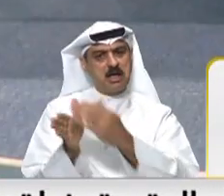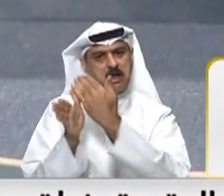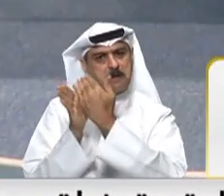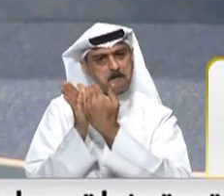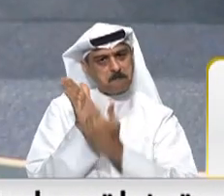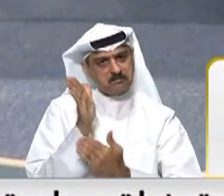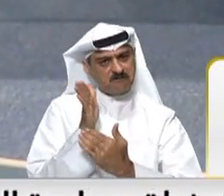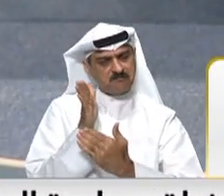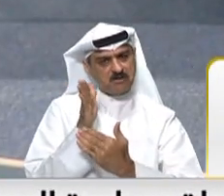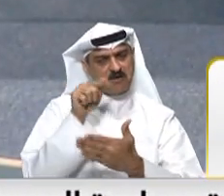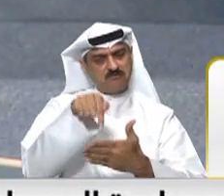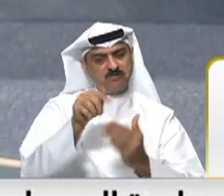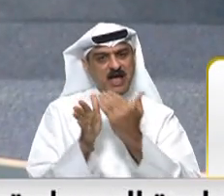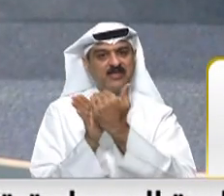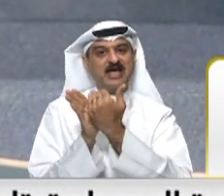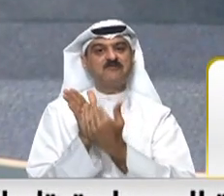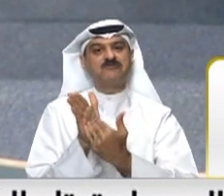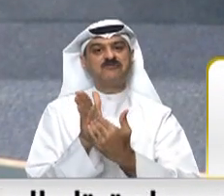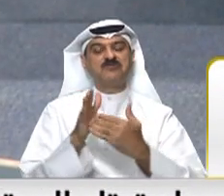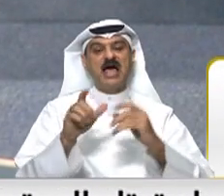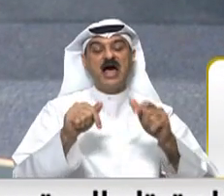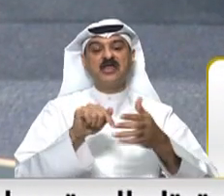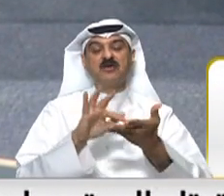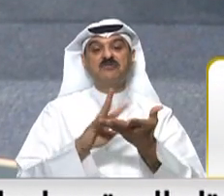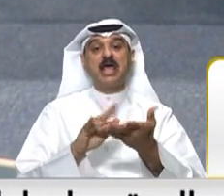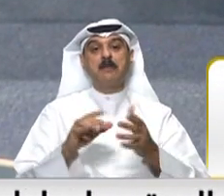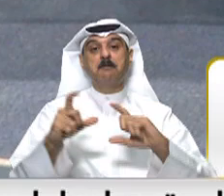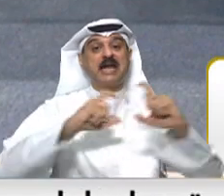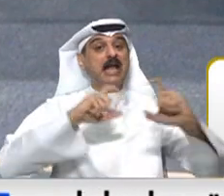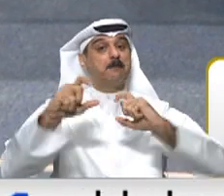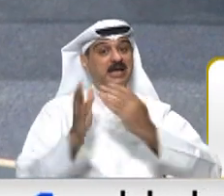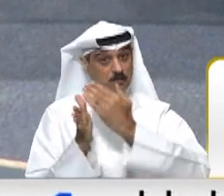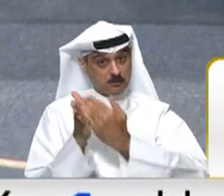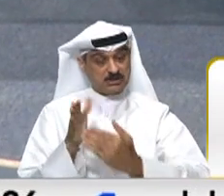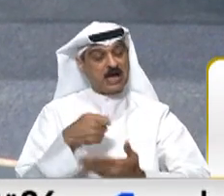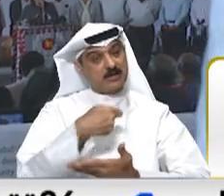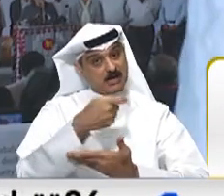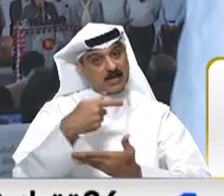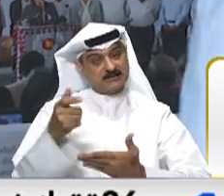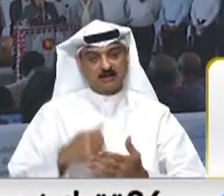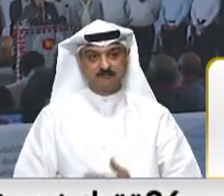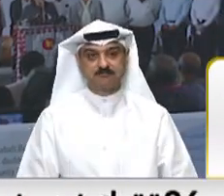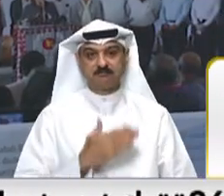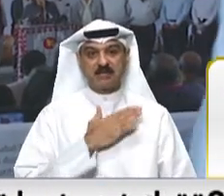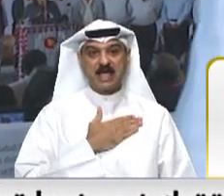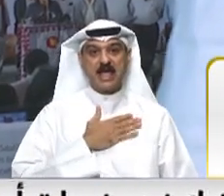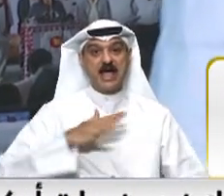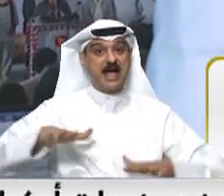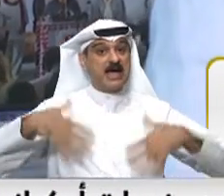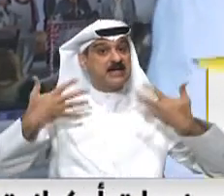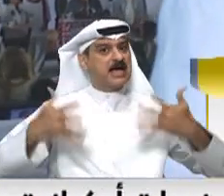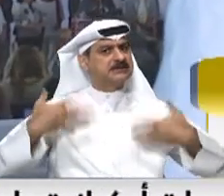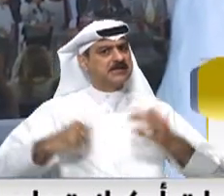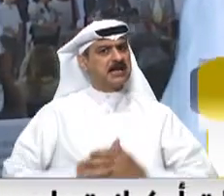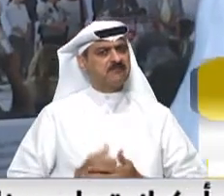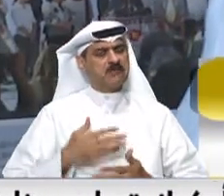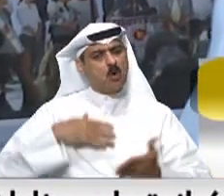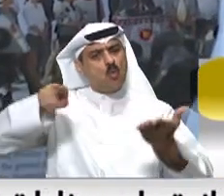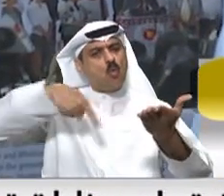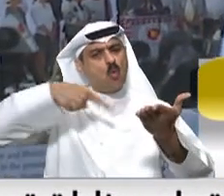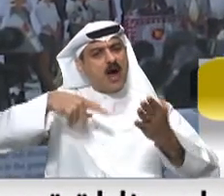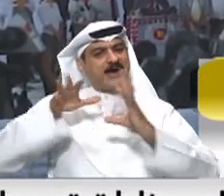خيارات واسعه وتضمن ايصال المساعده بفعاليه احنا سعيدون اليوم بتوقيع التعاون